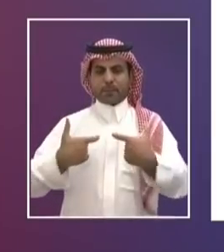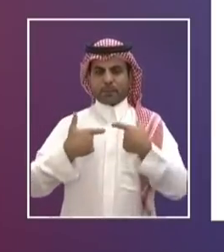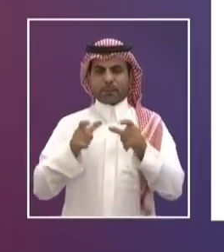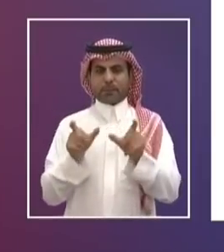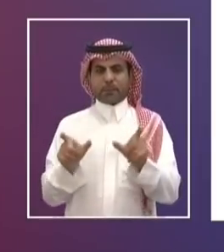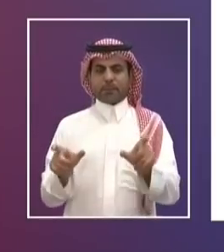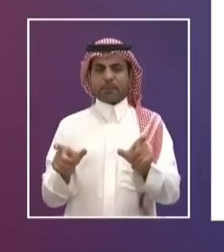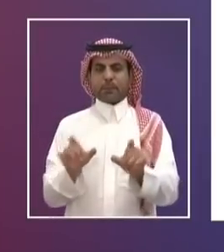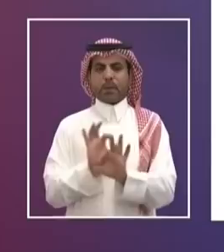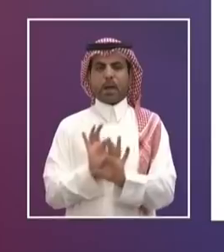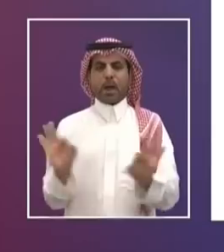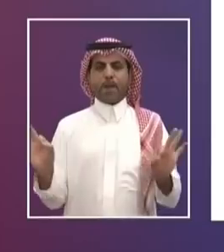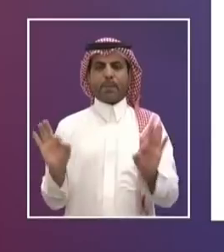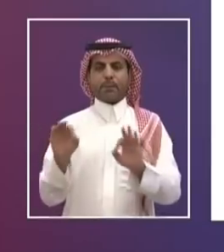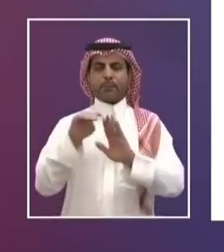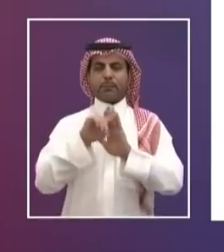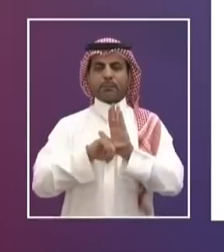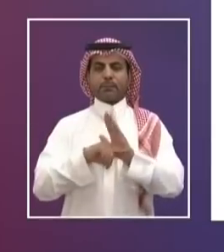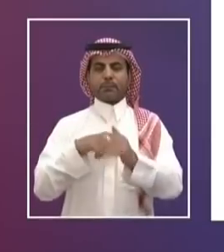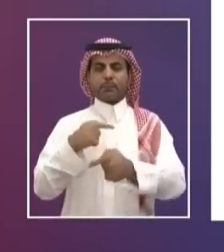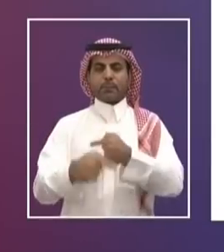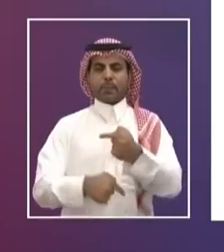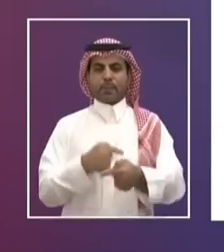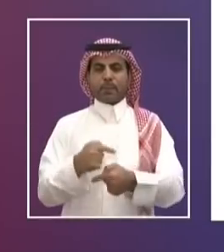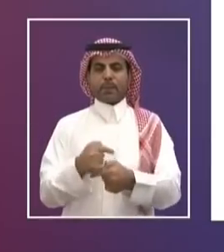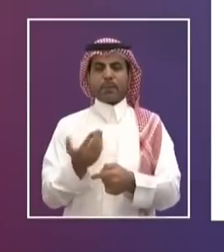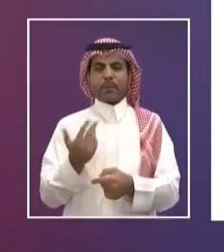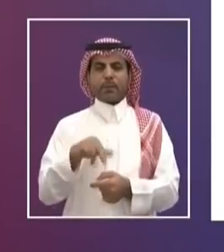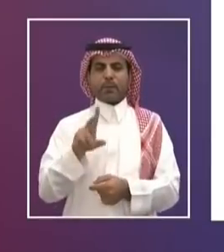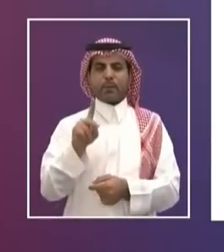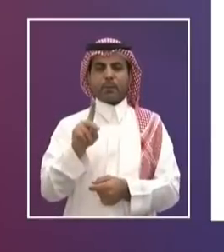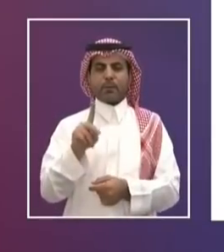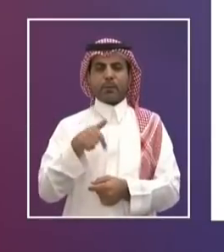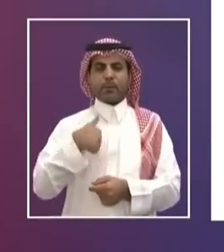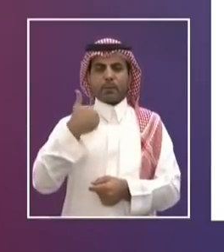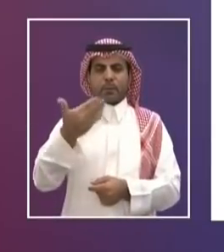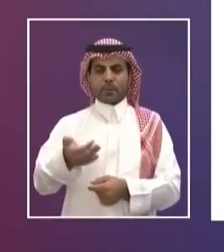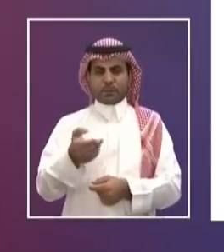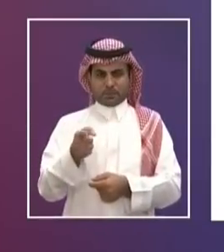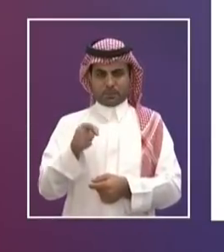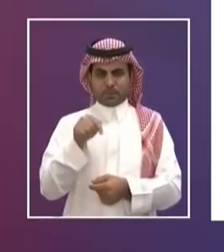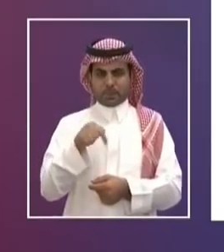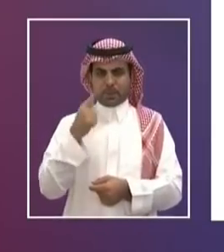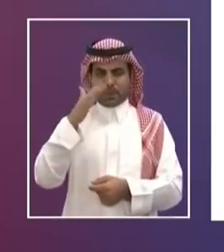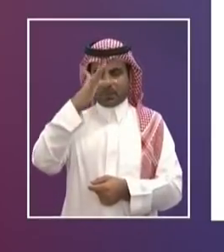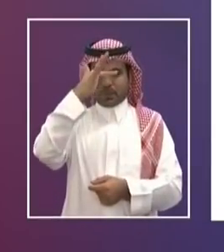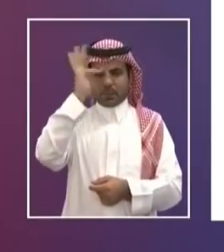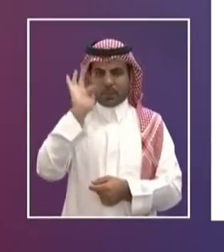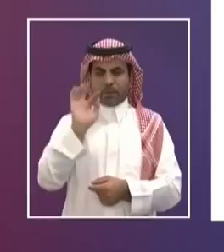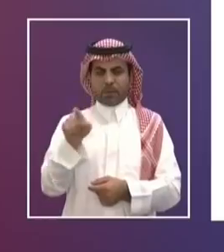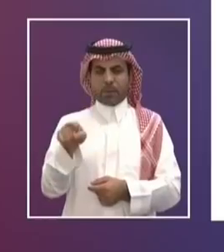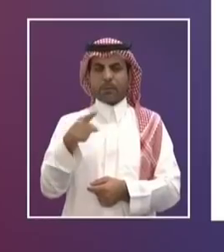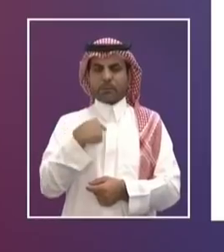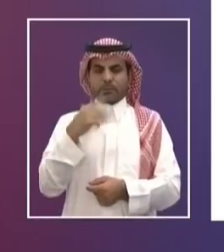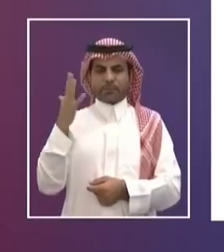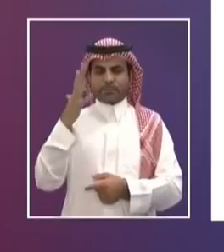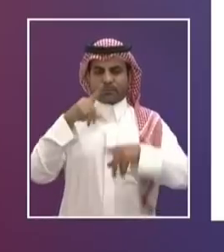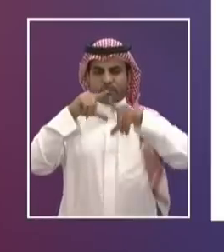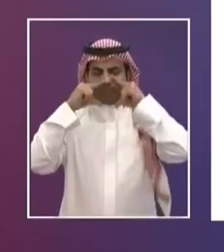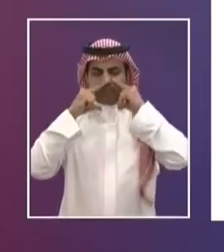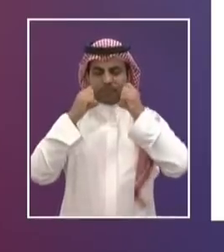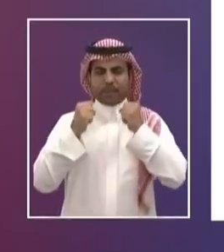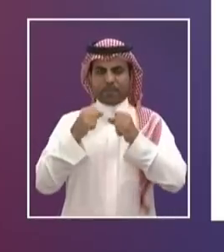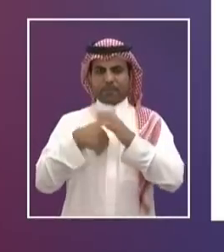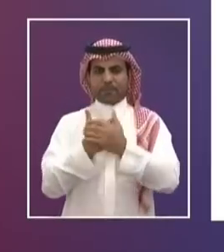الوقائية موجودة دائما، حتى لو كبار السن لم يكونوا مقتنعين بها، لأنه قد يكون هناك